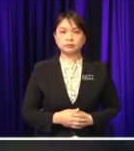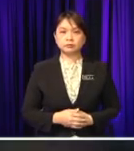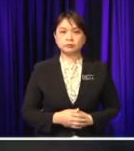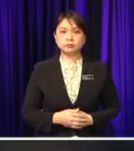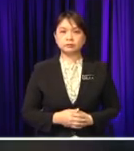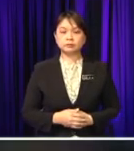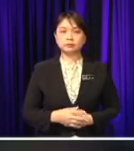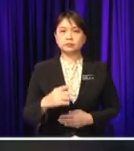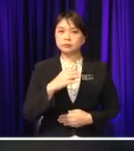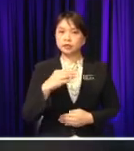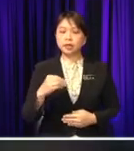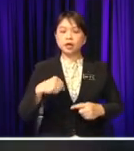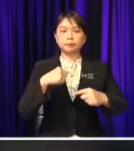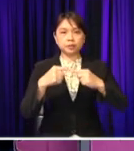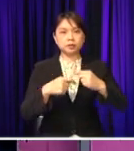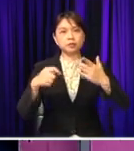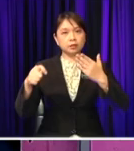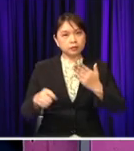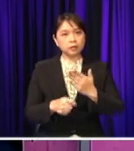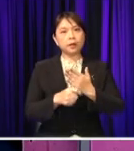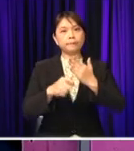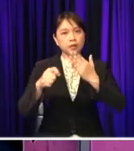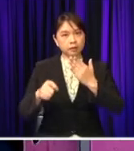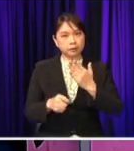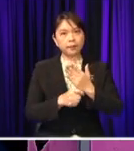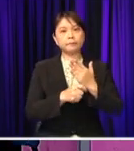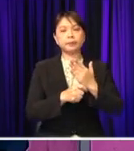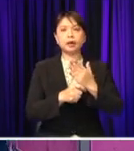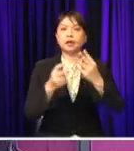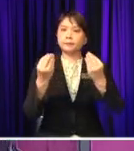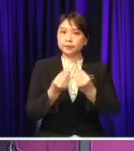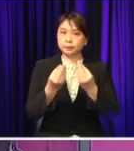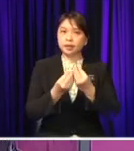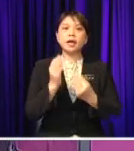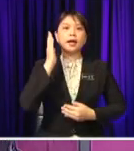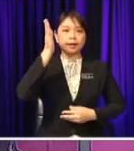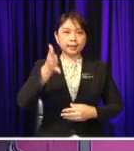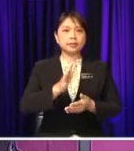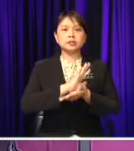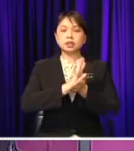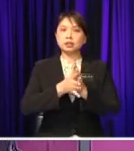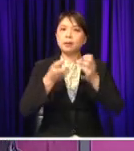jadi banyak lah oke Selain itu nama satu lagi